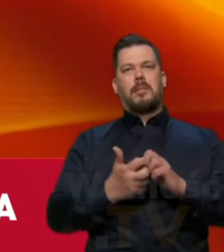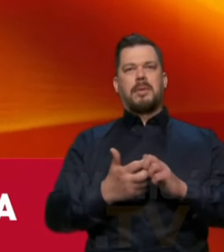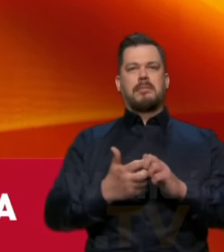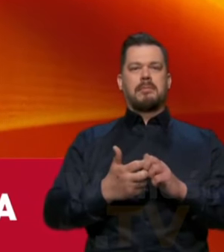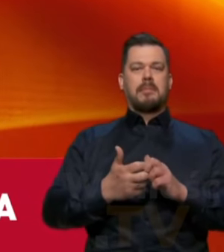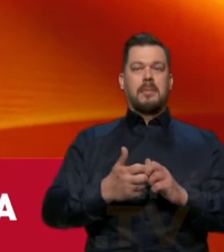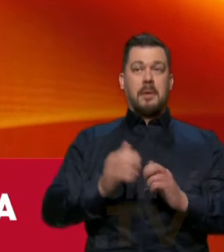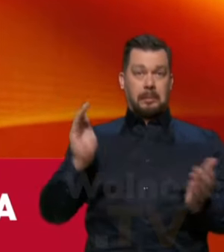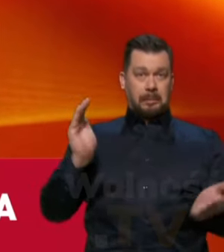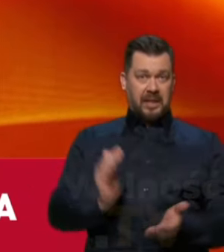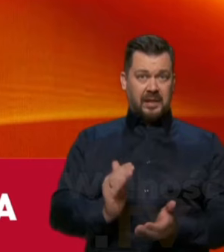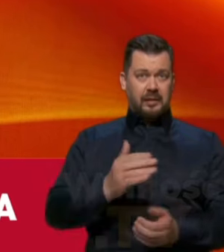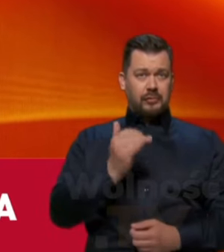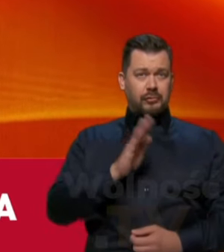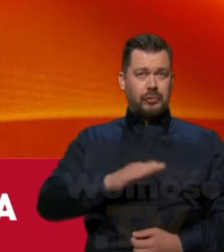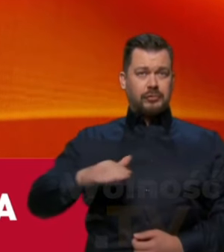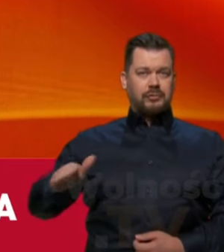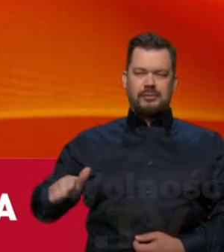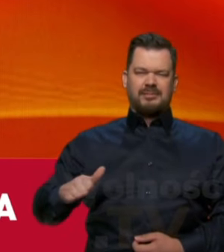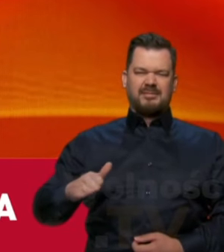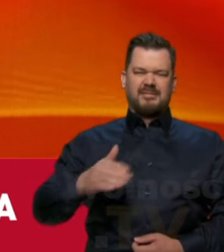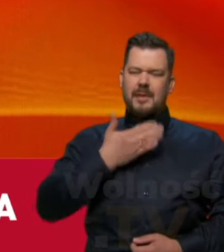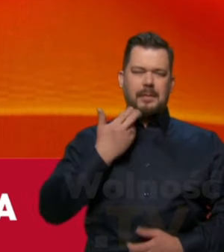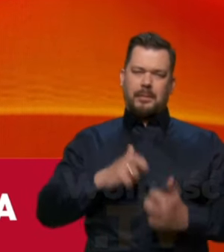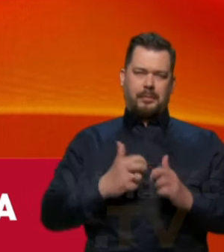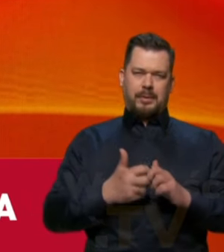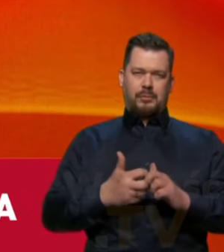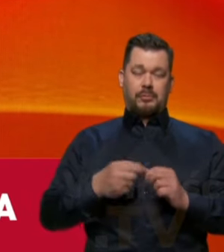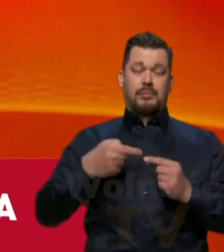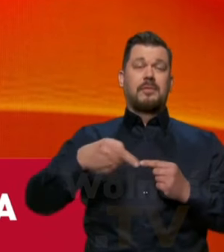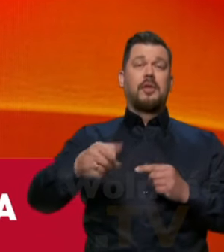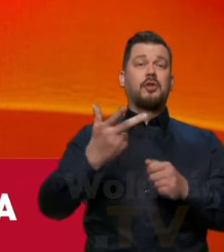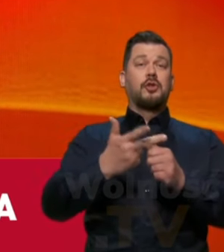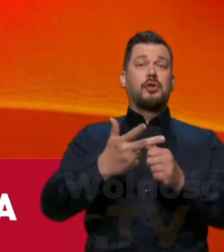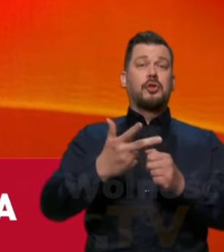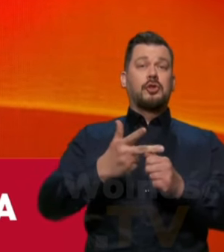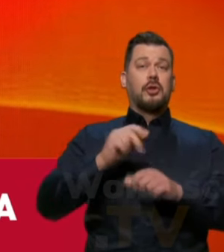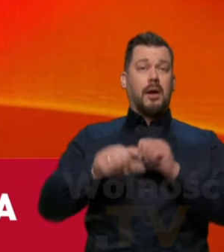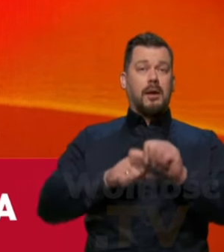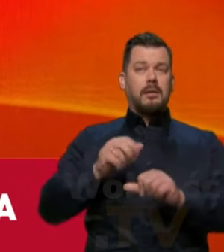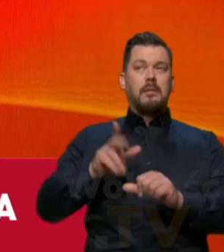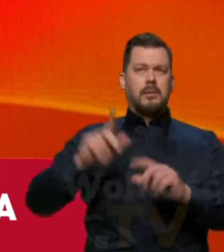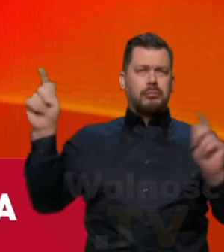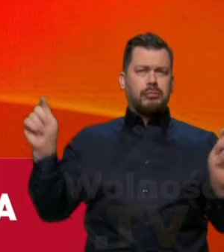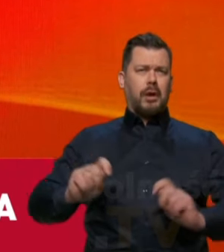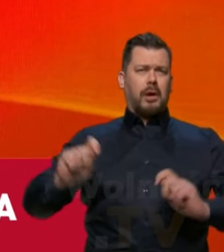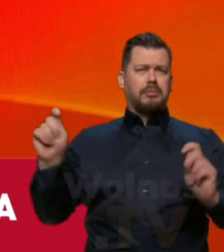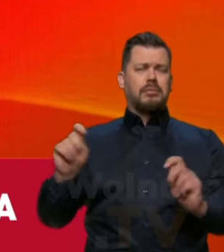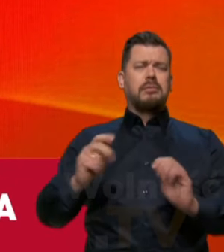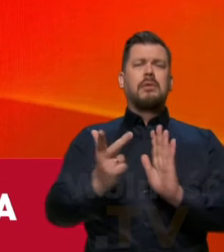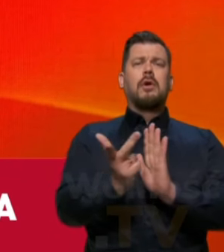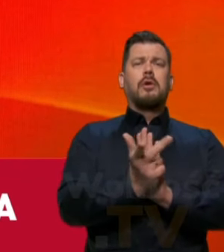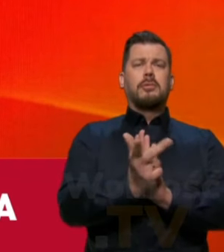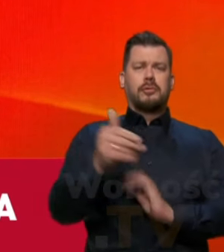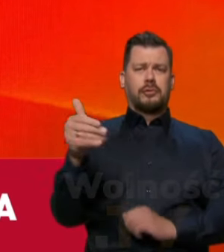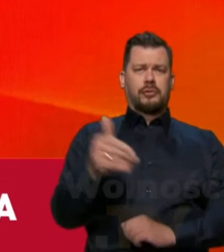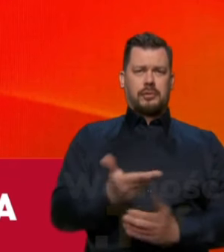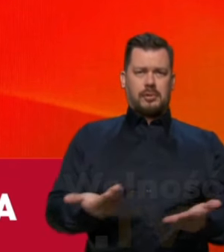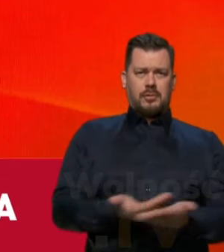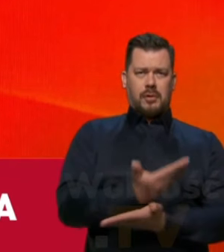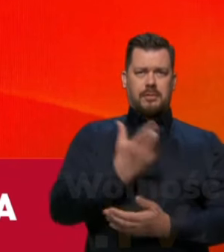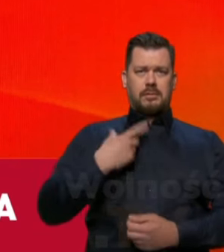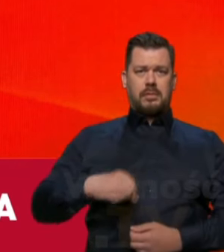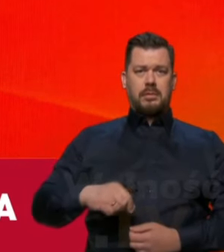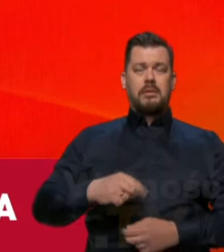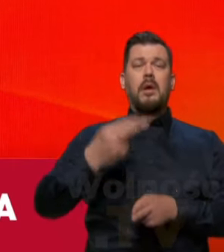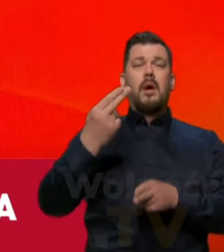że dzieci będzie mniej, ponieważ w trakcie najbliższych 30 lat do Warszawy będzie rocznie przybywało 18 tysięcy nowych mieszkańców, to będzie